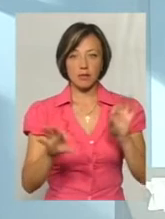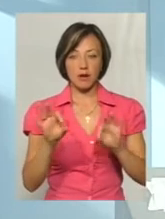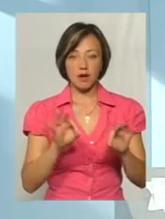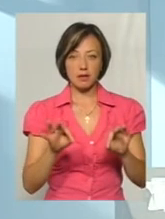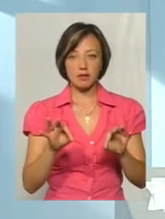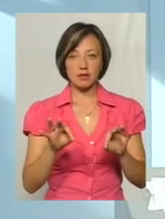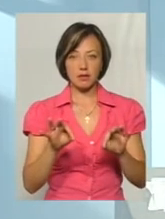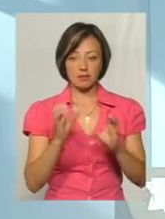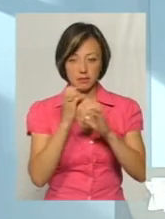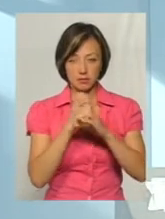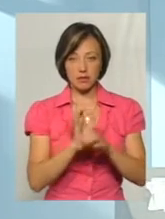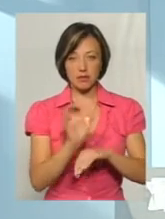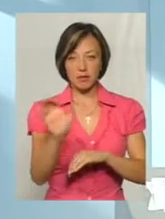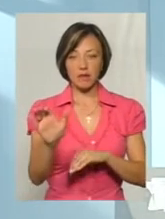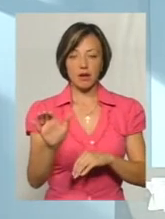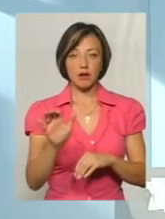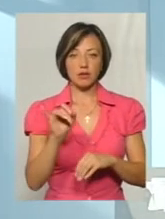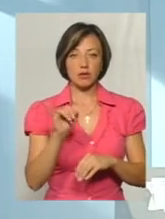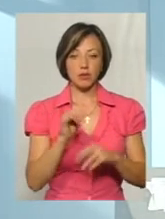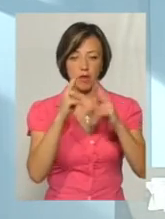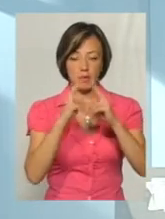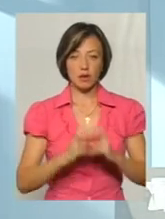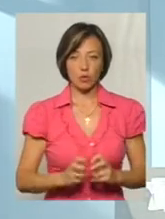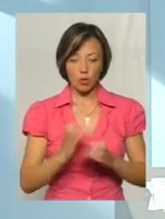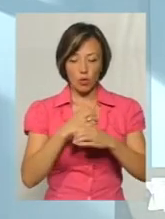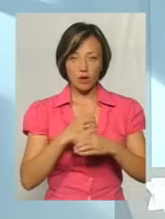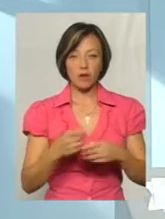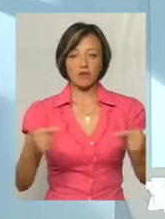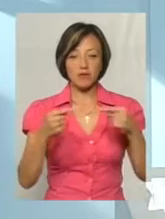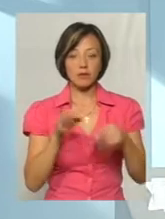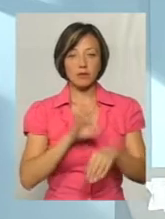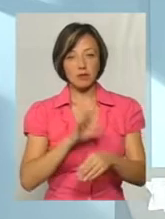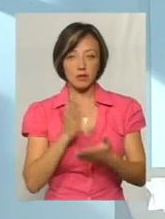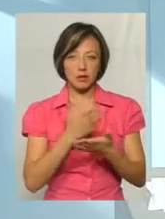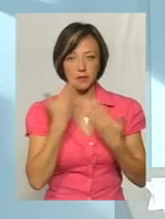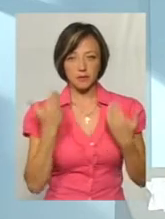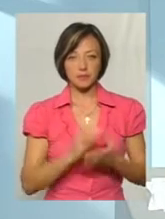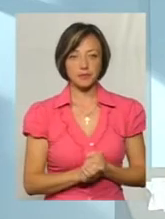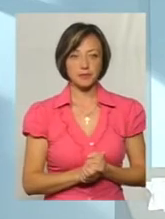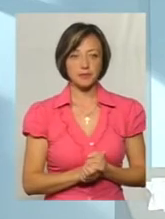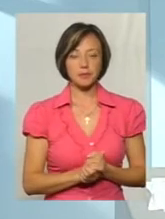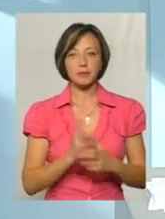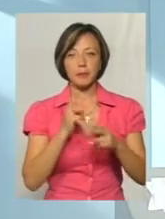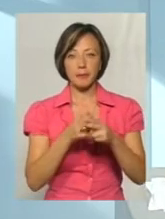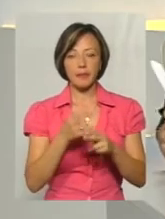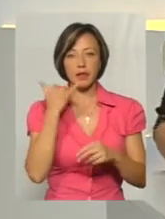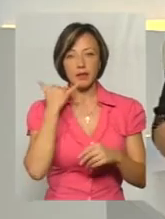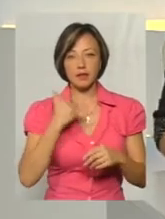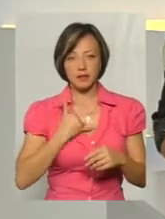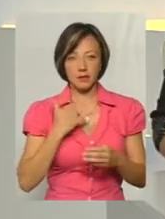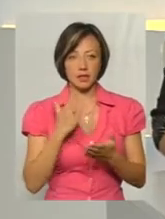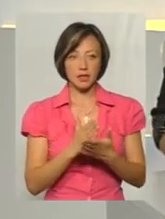і направляється в лабораторію для постановки діагнозу. Дякую, тому, пане що... Михайло. Я вас на хвилинку переб'ю. У нас